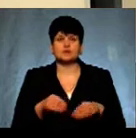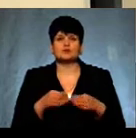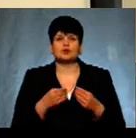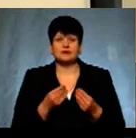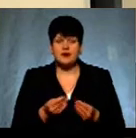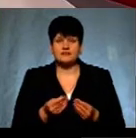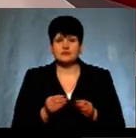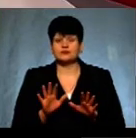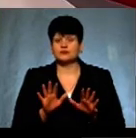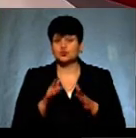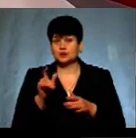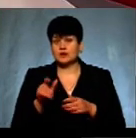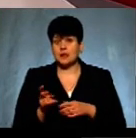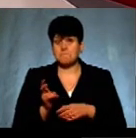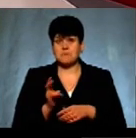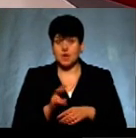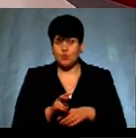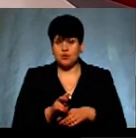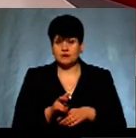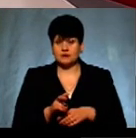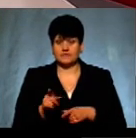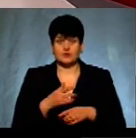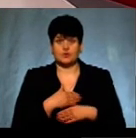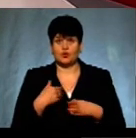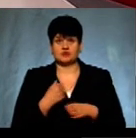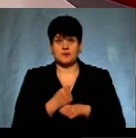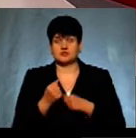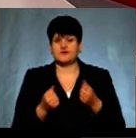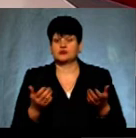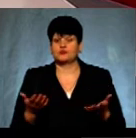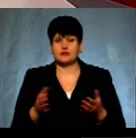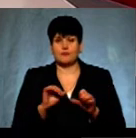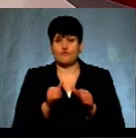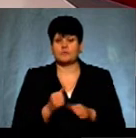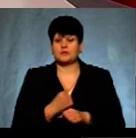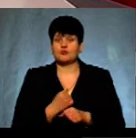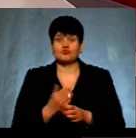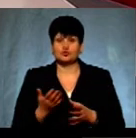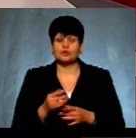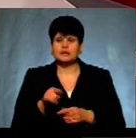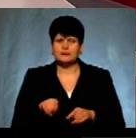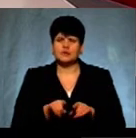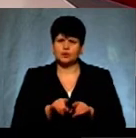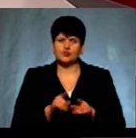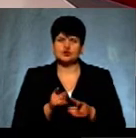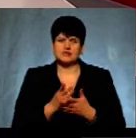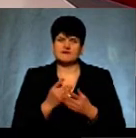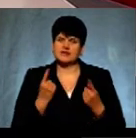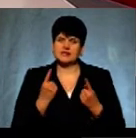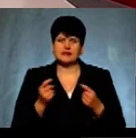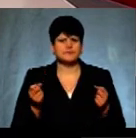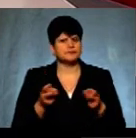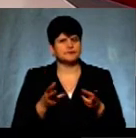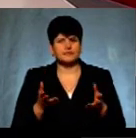і раптом людина приходить, а він її не хоче працевлаштувати чи не оформити на роботу. Хоча там також є великий ризик, тому